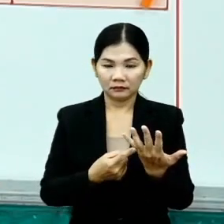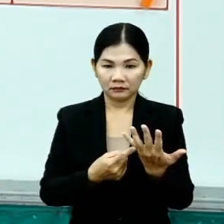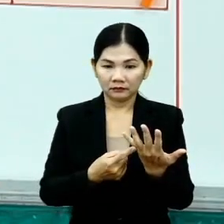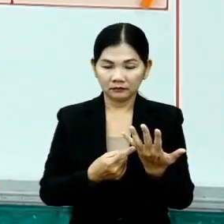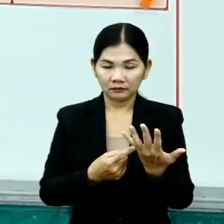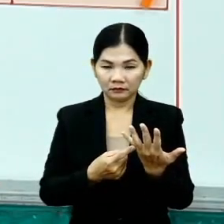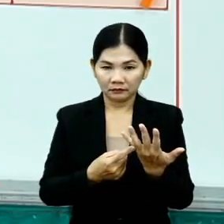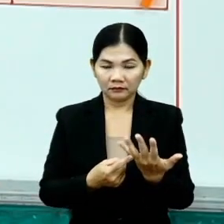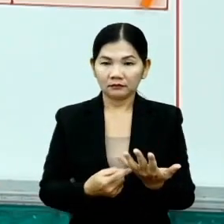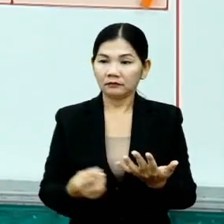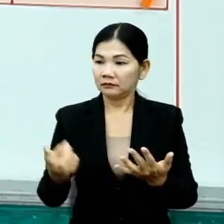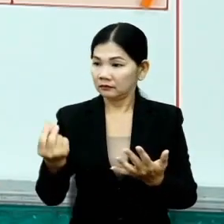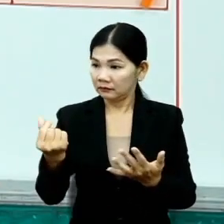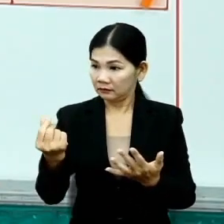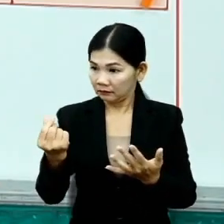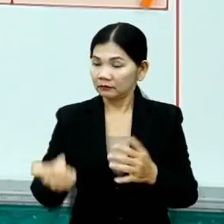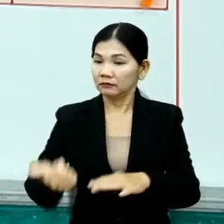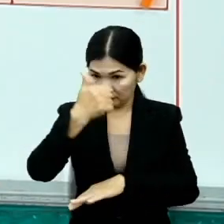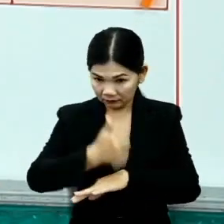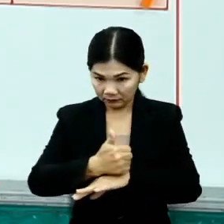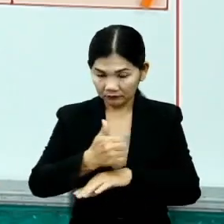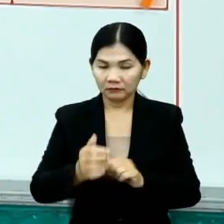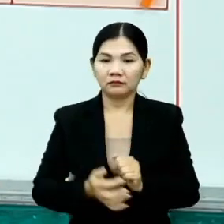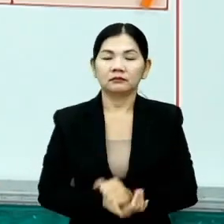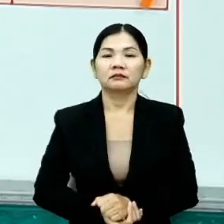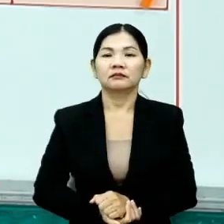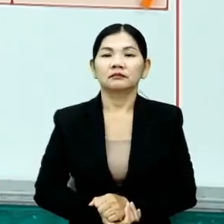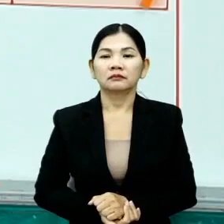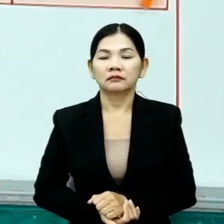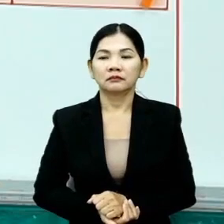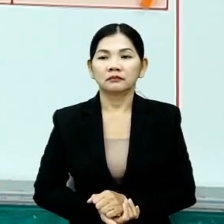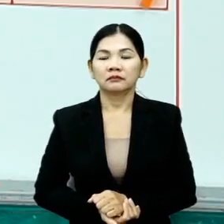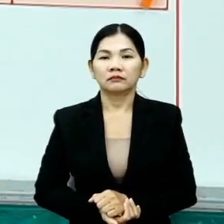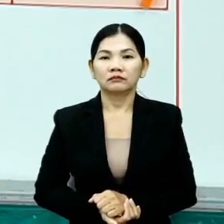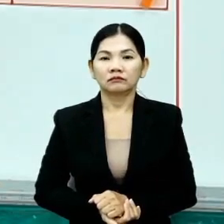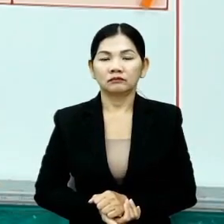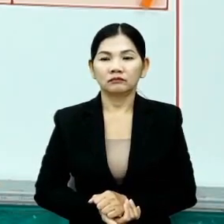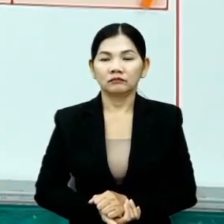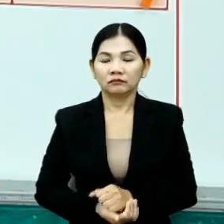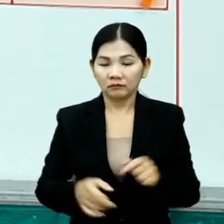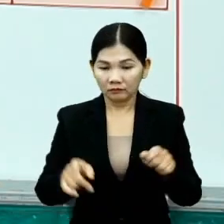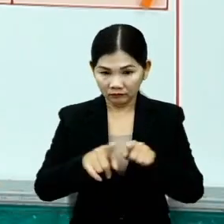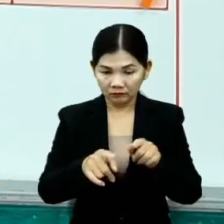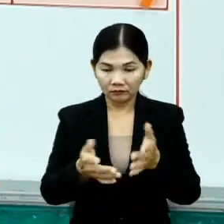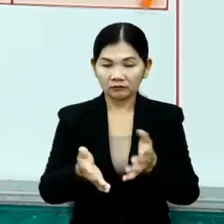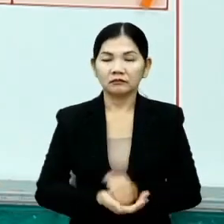ải cải thấu cải chả cốn